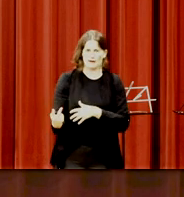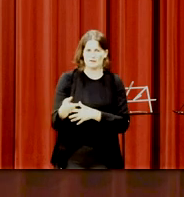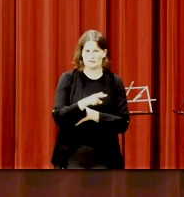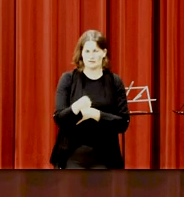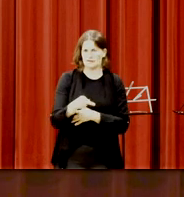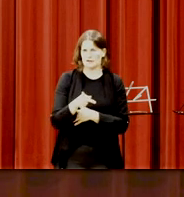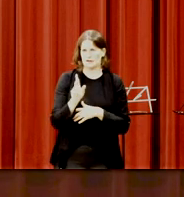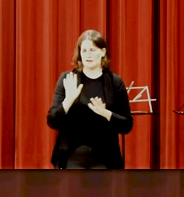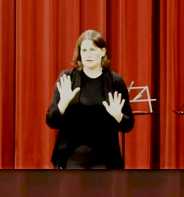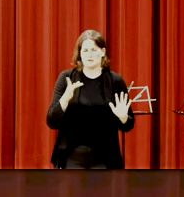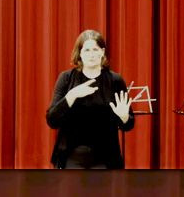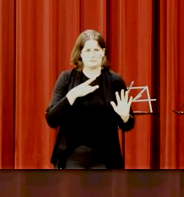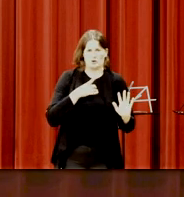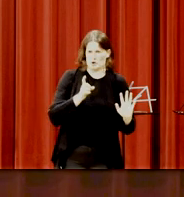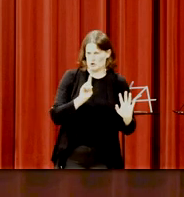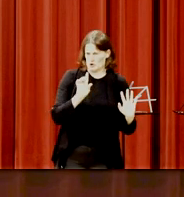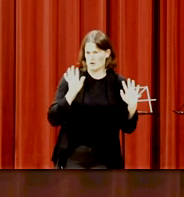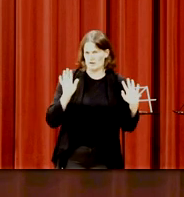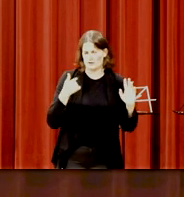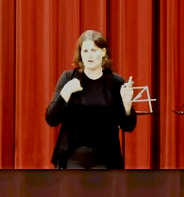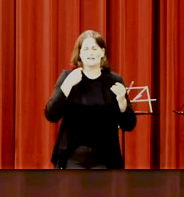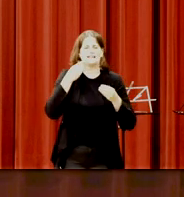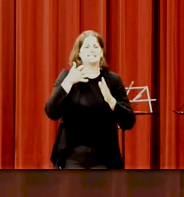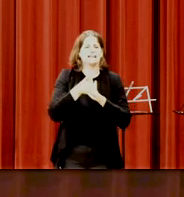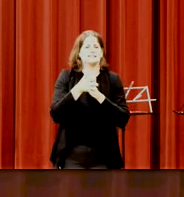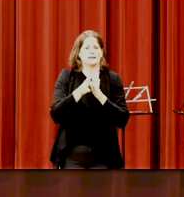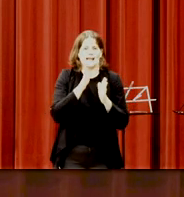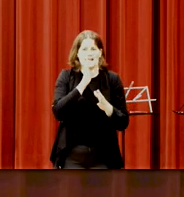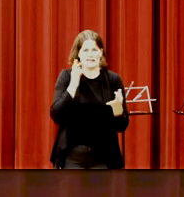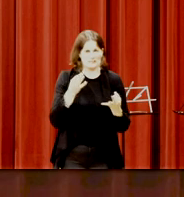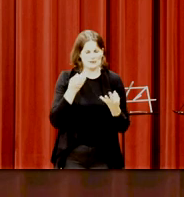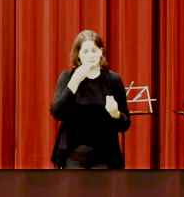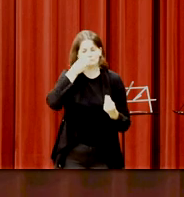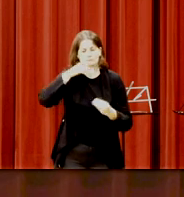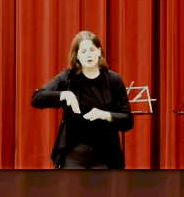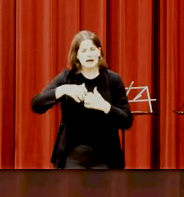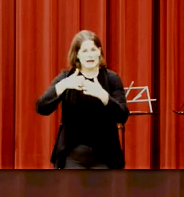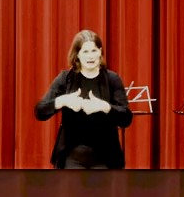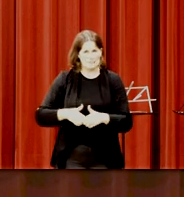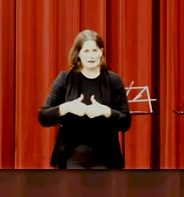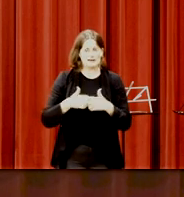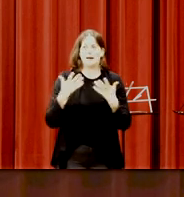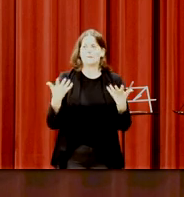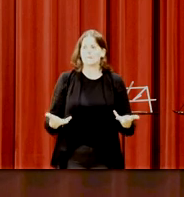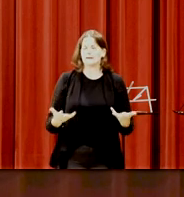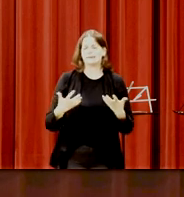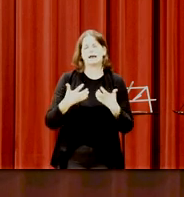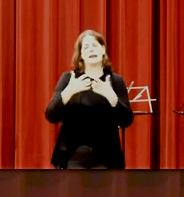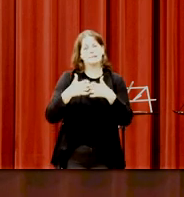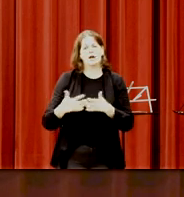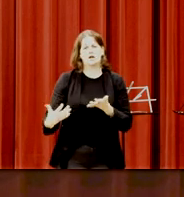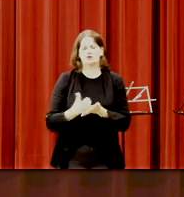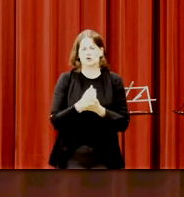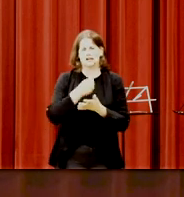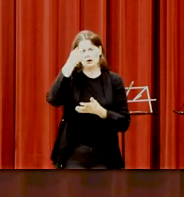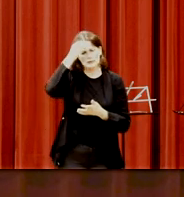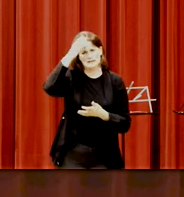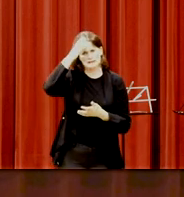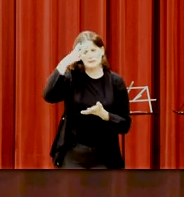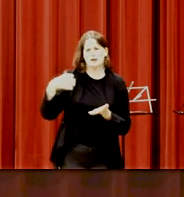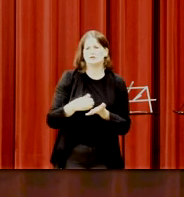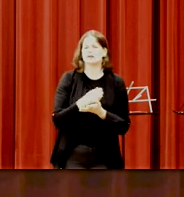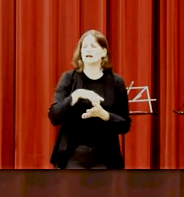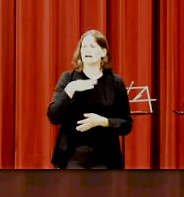tot el coneixement i tindran la capacitat de prendre decisions, llegir, documentar d'una manera molt més ràpida que l'humà. Això sempre